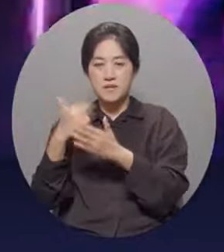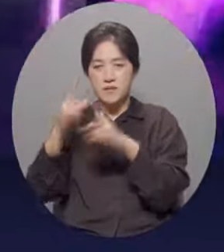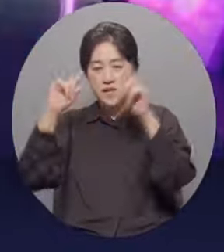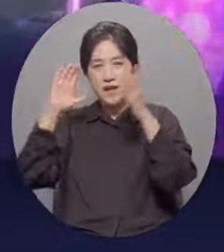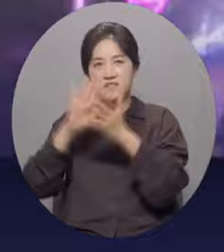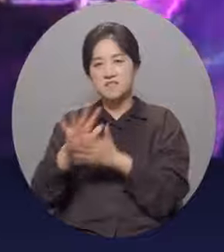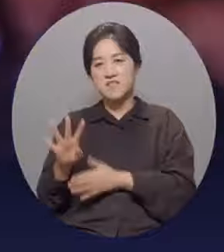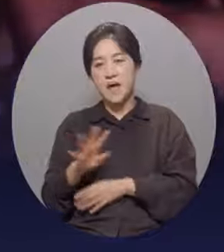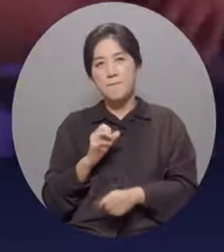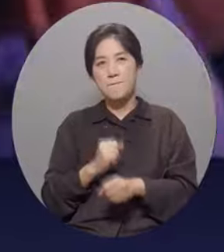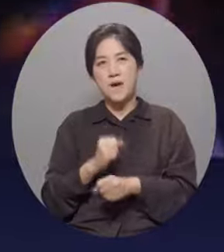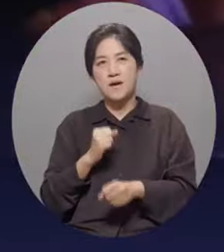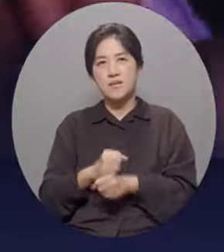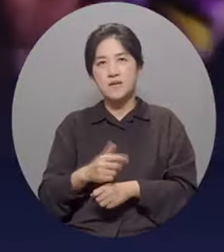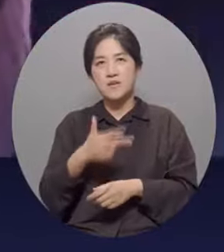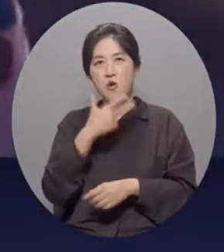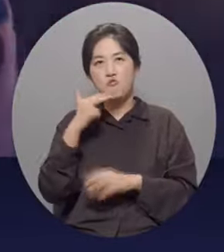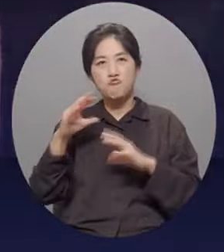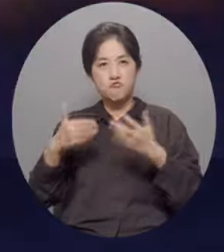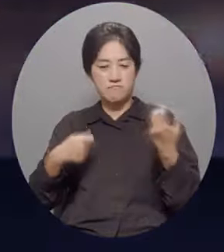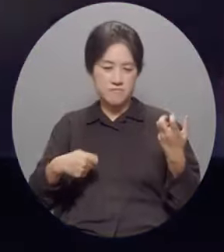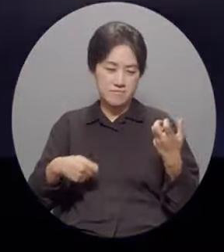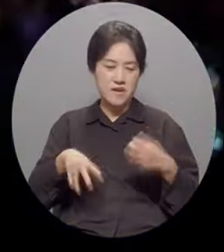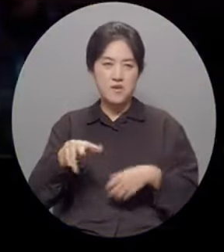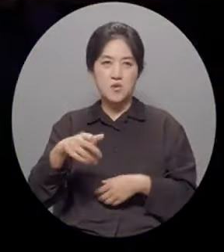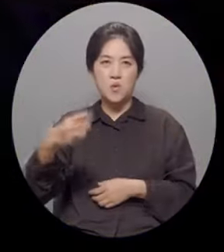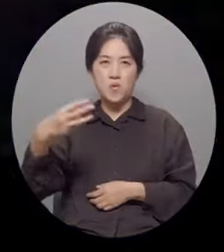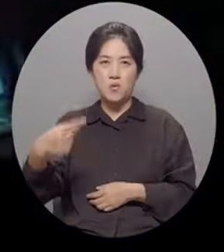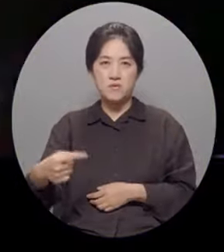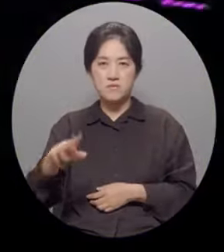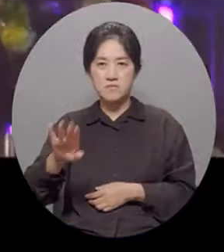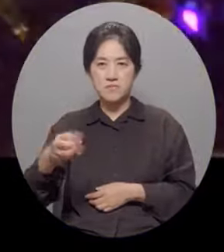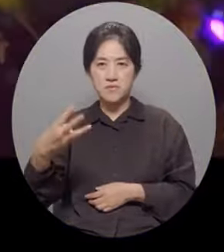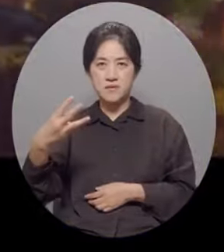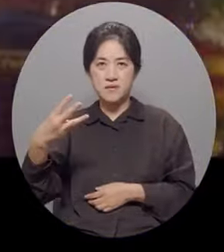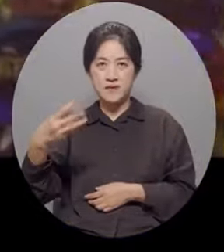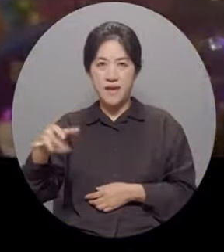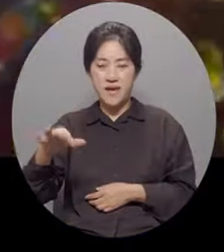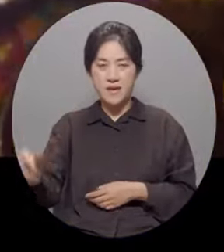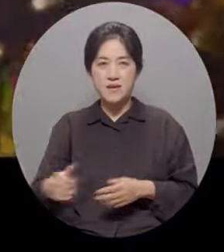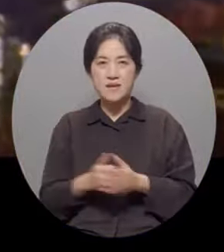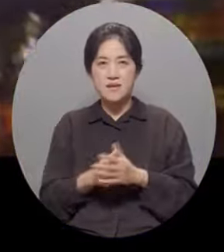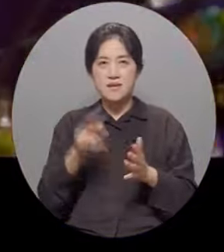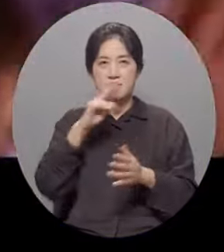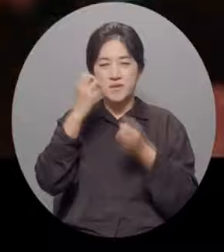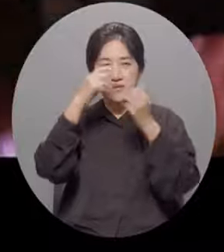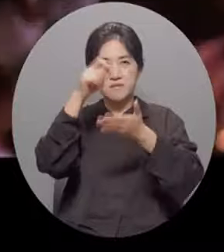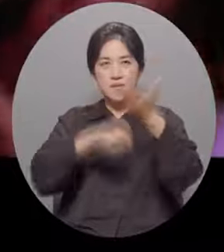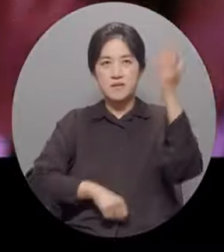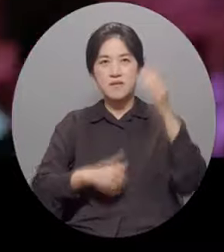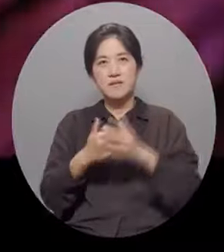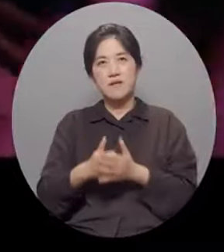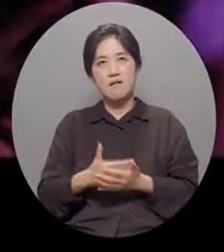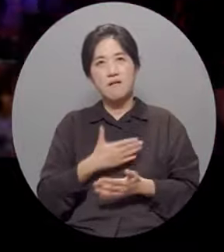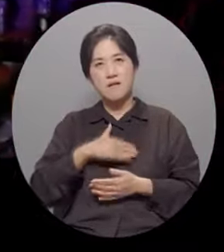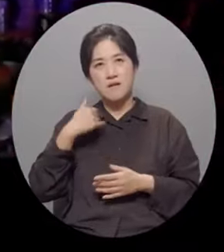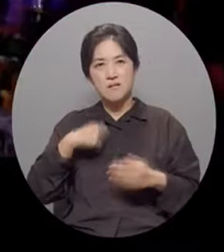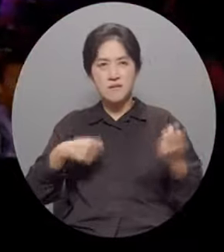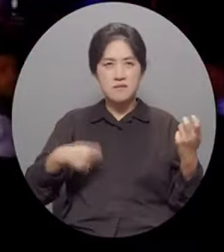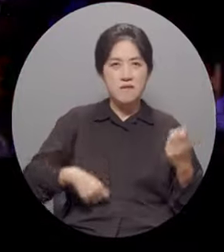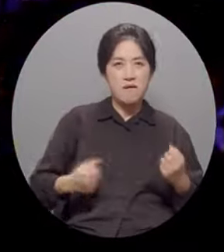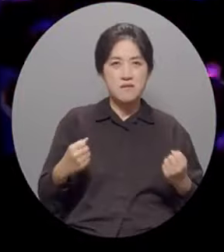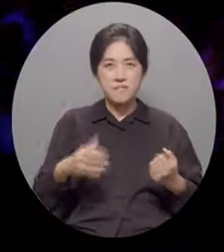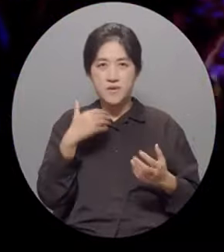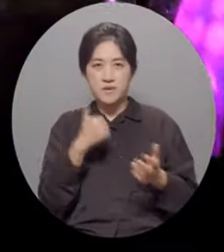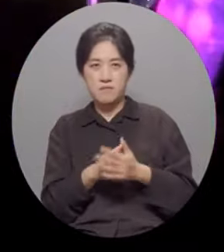만든 영국 밴드 콜드플레이는 대중음악계의 역사를 새로 썼습니다. 서정적이면서도 역동적인 사운드,